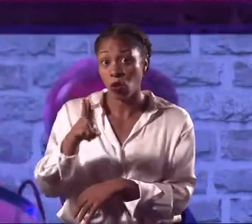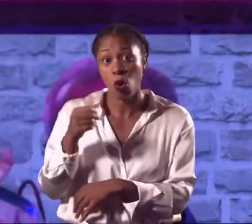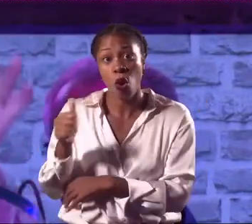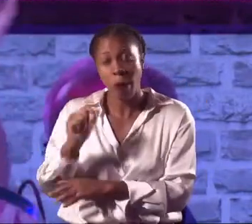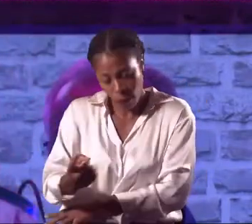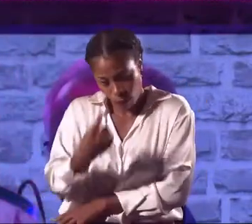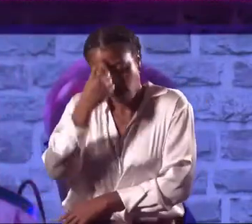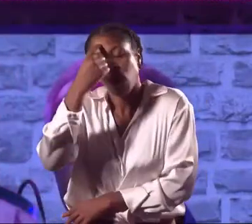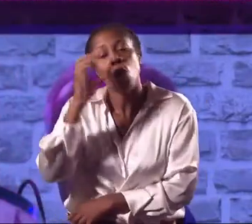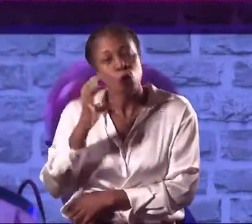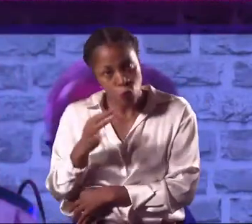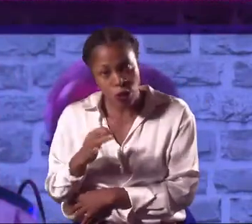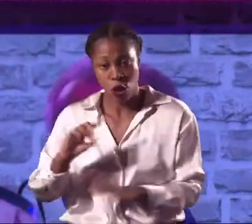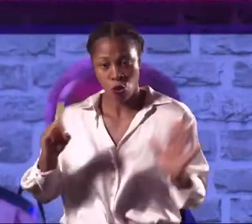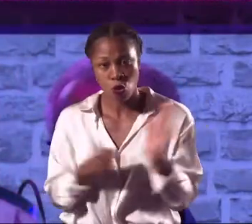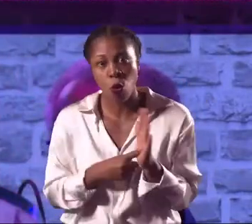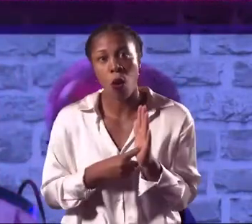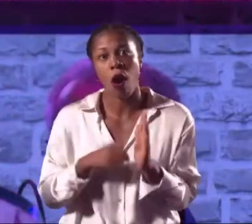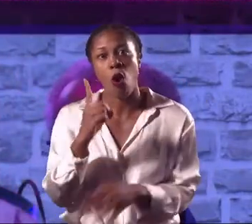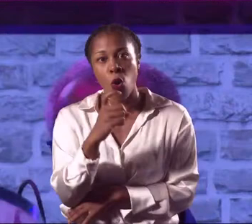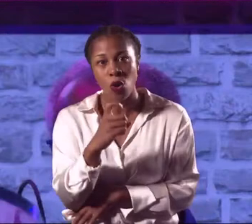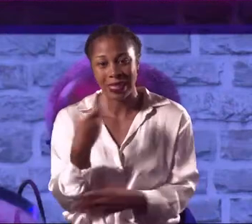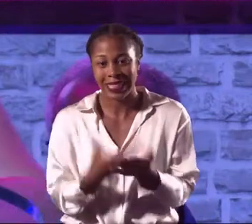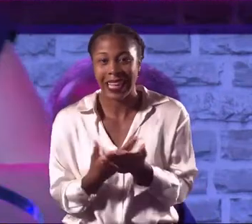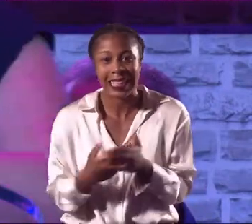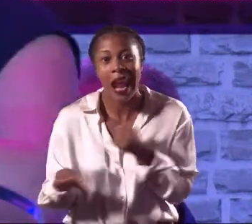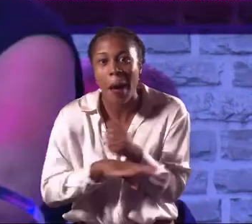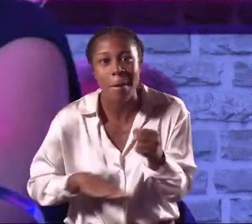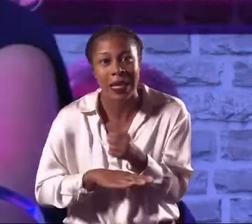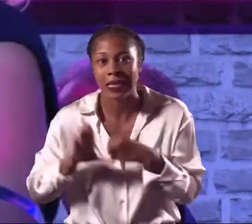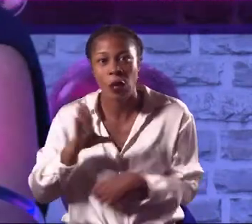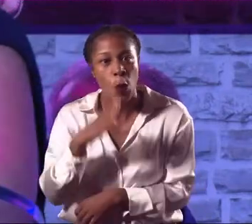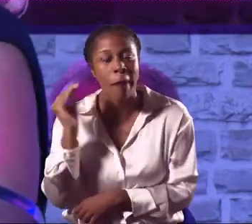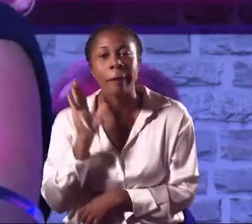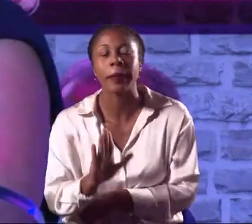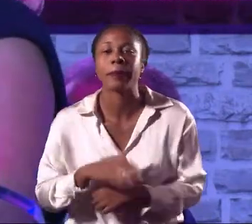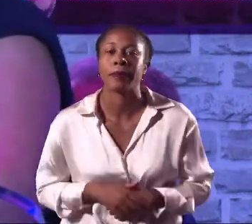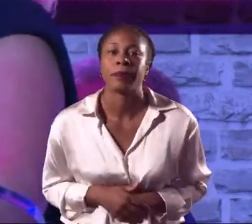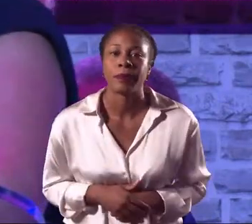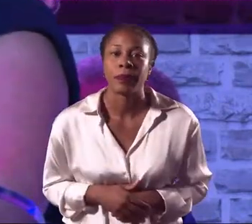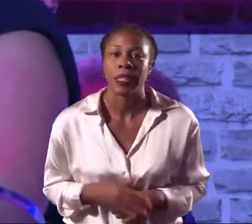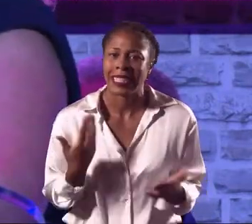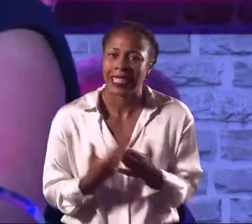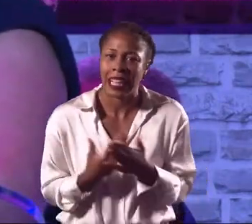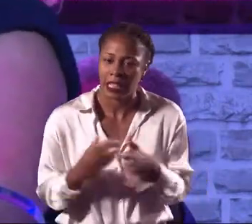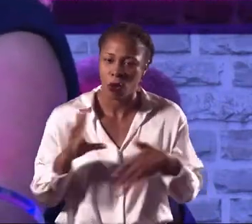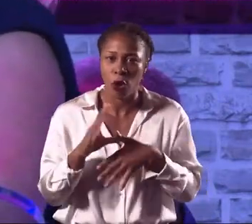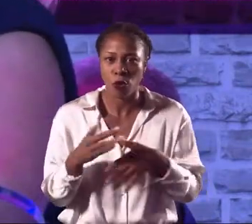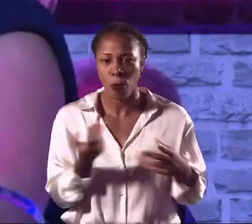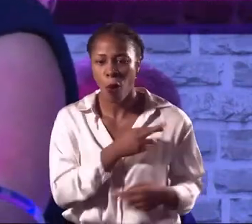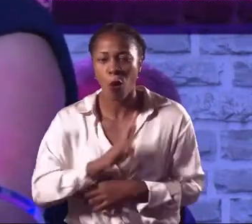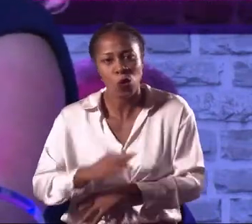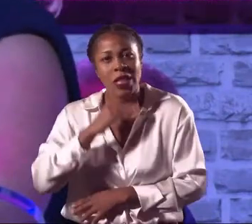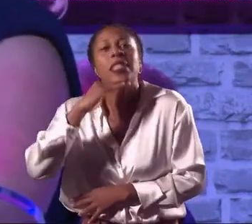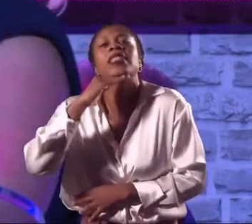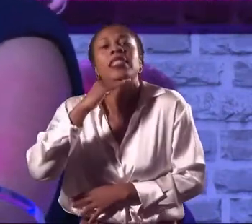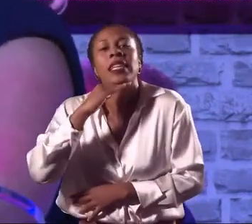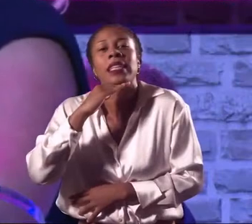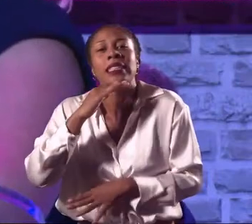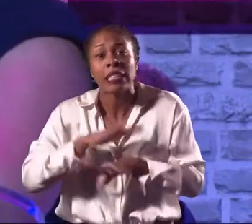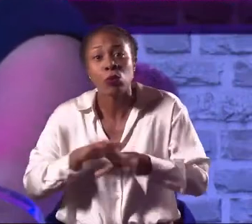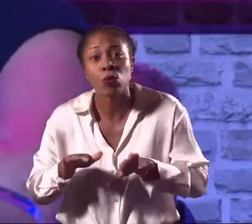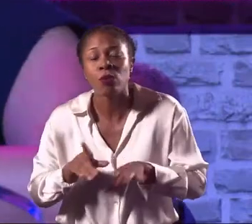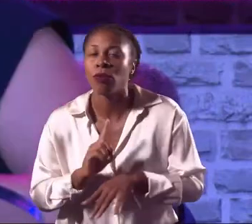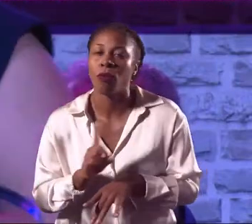à l'assainissement comme un droit fondamental humain. Eh bien, ce n'est pas seulement récupérer la dignité des Guadeloupéens et des